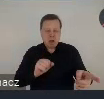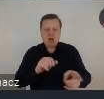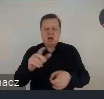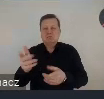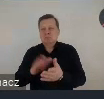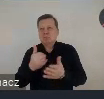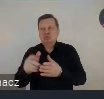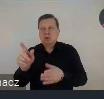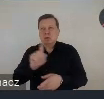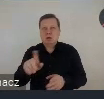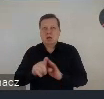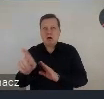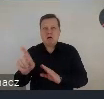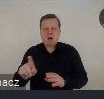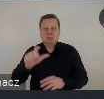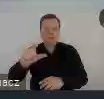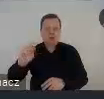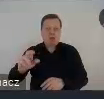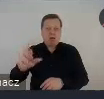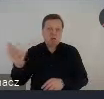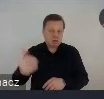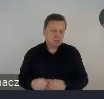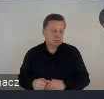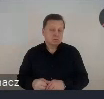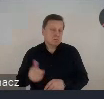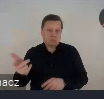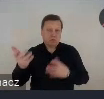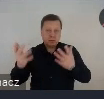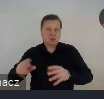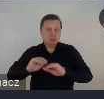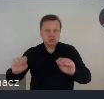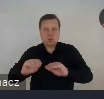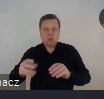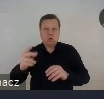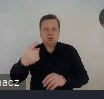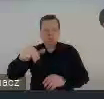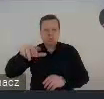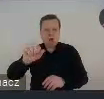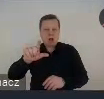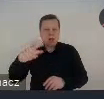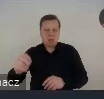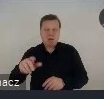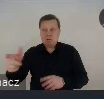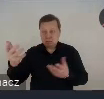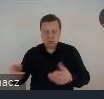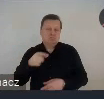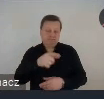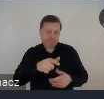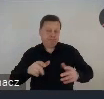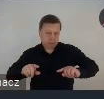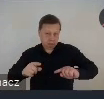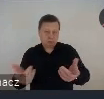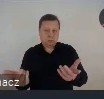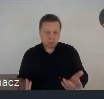na przykład dla cechów, które chciałyby to kształcenie dualne u siebie rozwinąć, ale